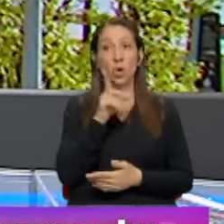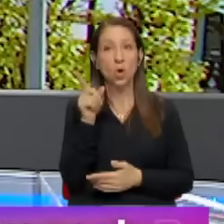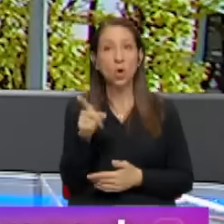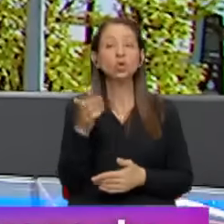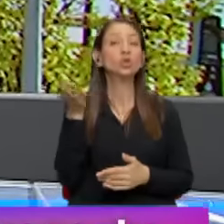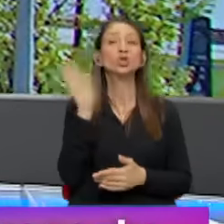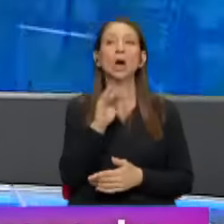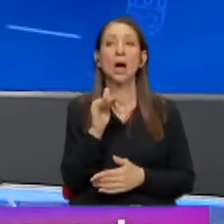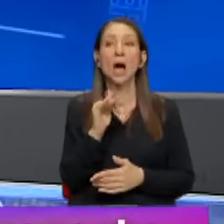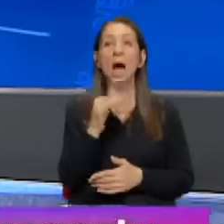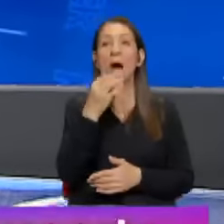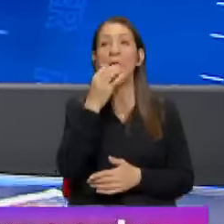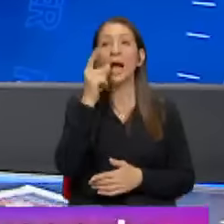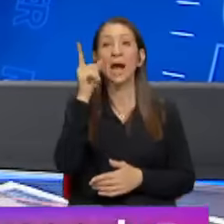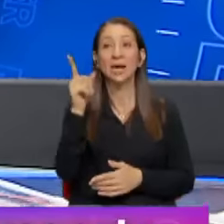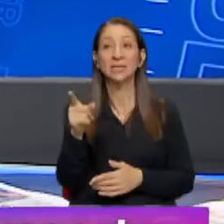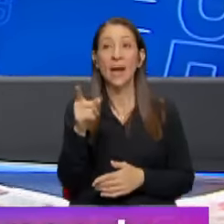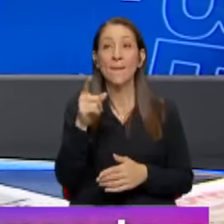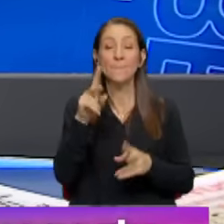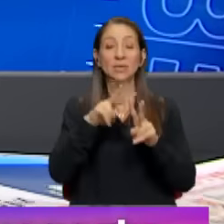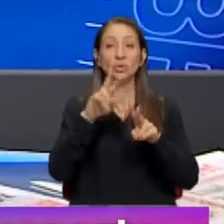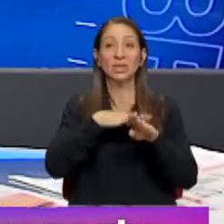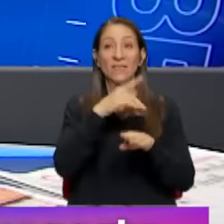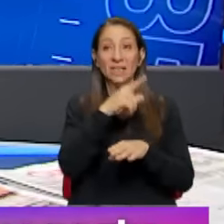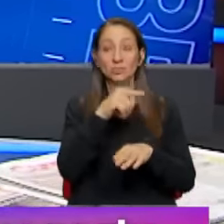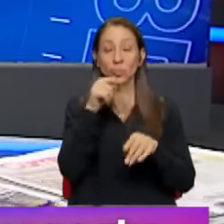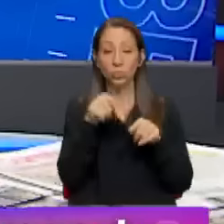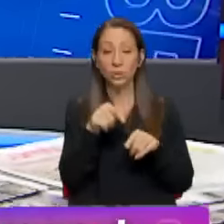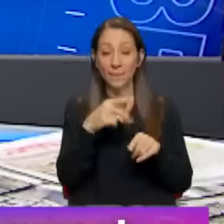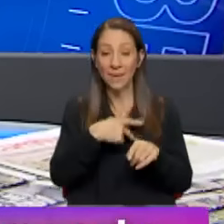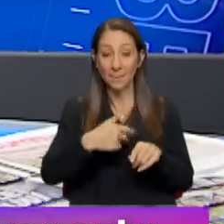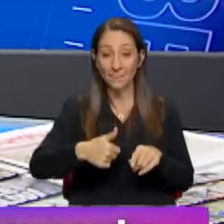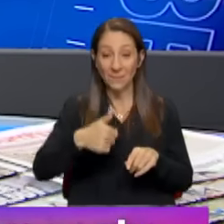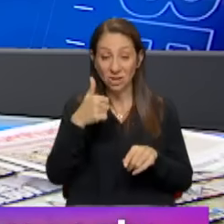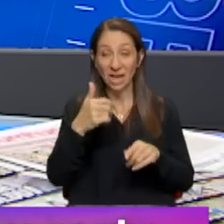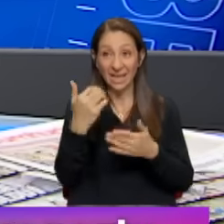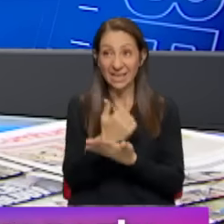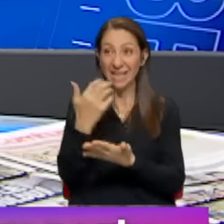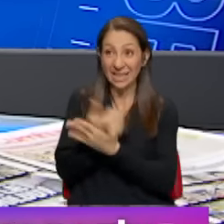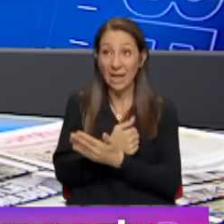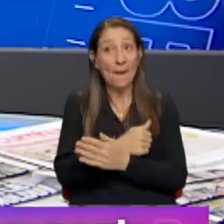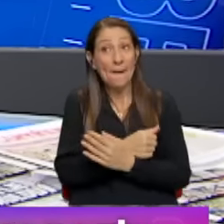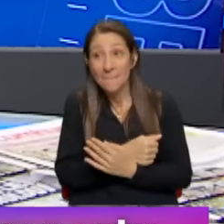İmamoğlu. Sonra mesela Ankara'da Mansur Yavaş. Burada belediye başkanlıklarını